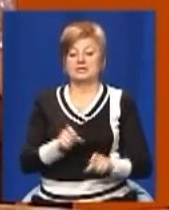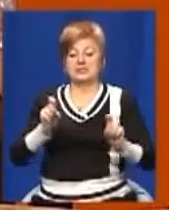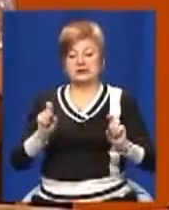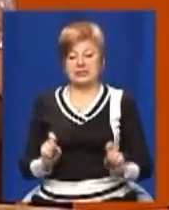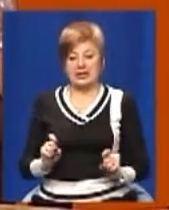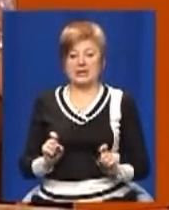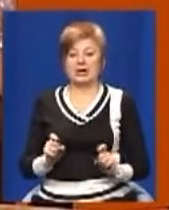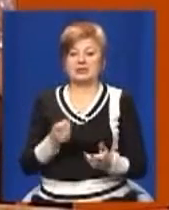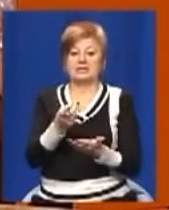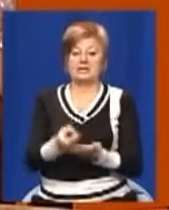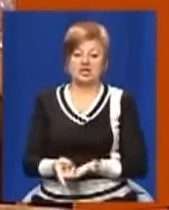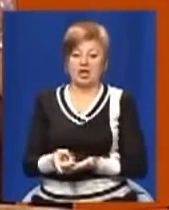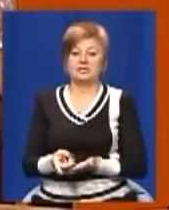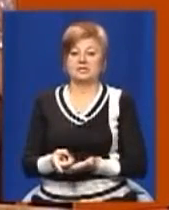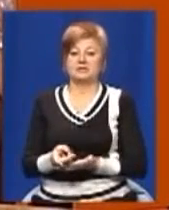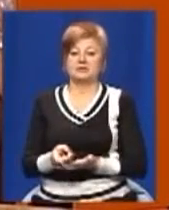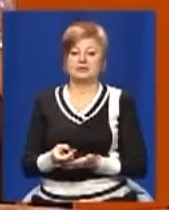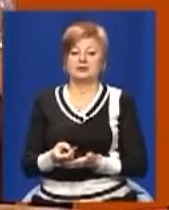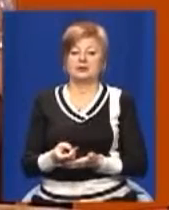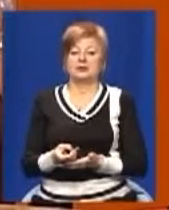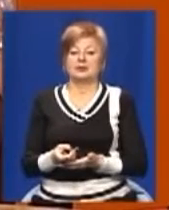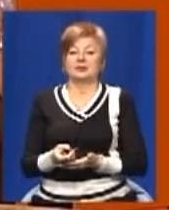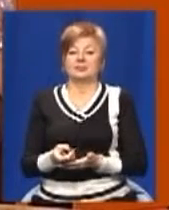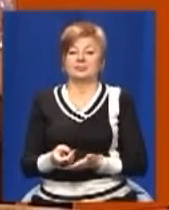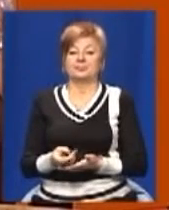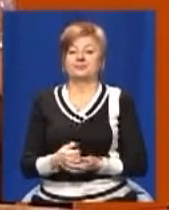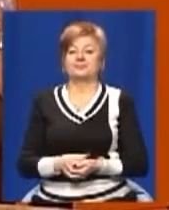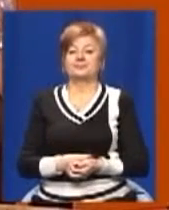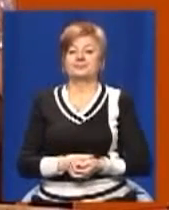Сидіть, лежать,